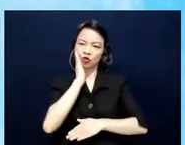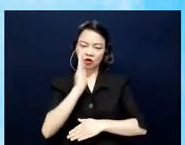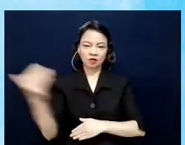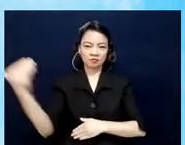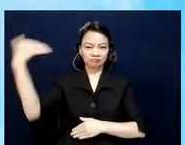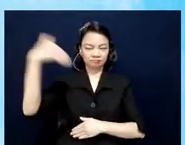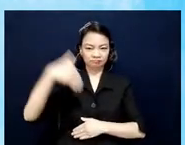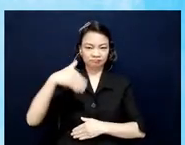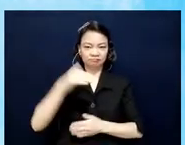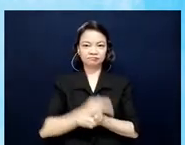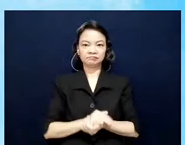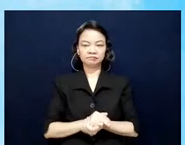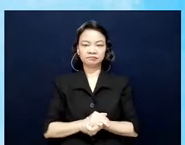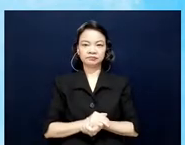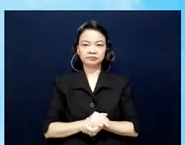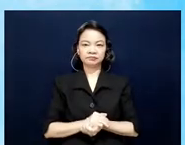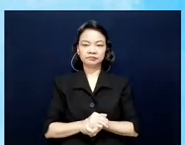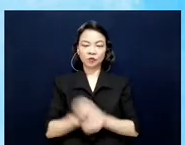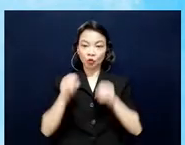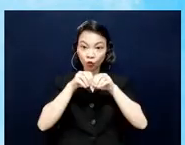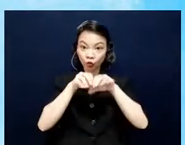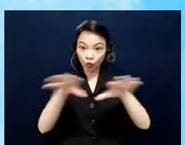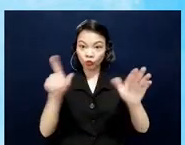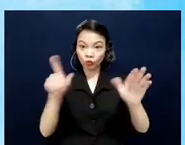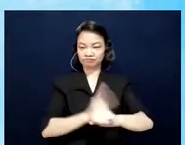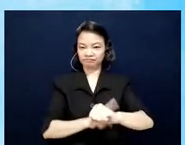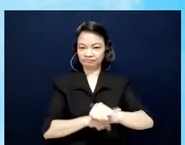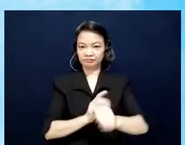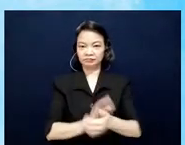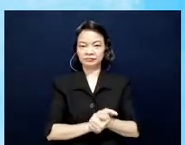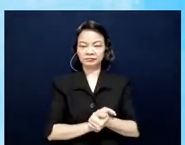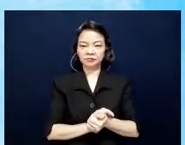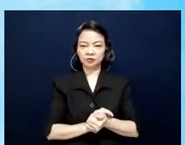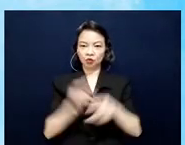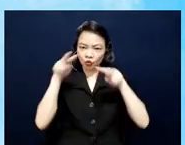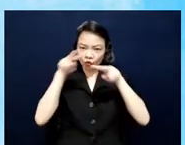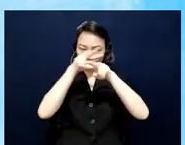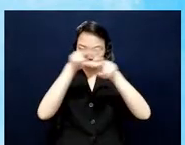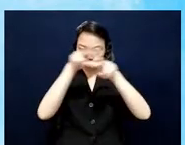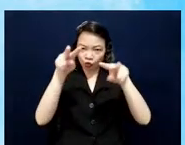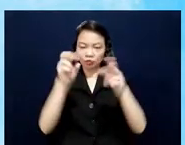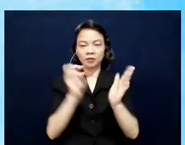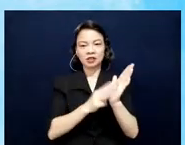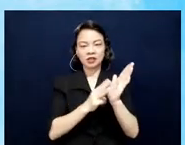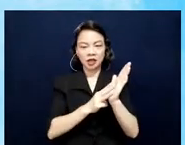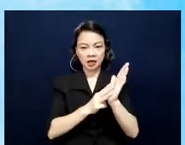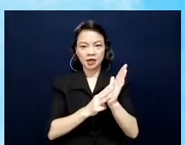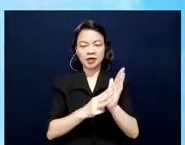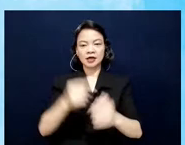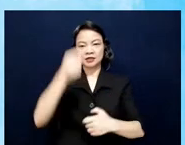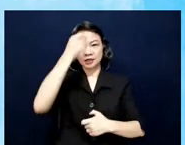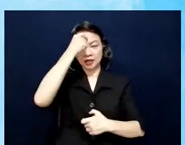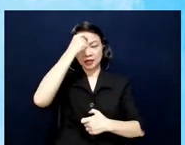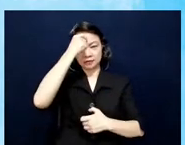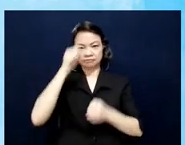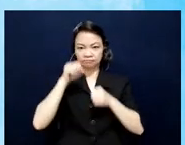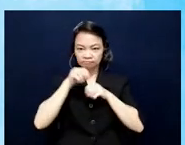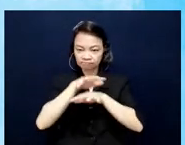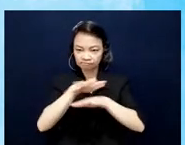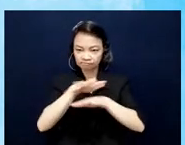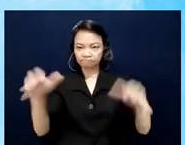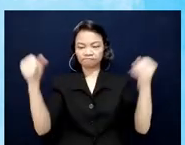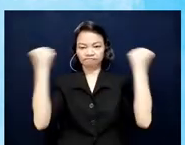dalam launching ini, khususnya mereka yang menjadi pemerhati isu kesehatan dan penyakit tidak menular. Saya akan